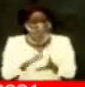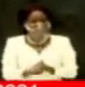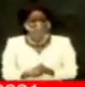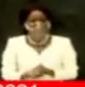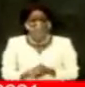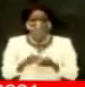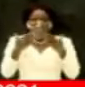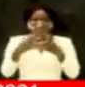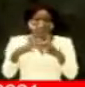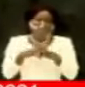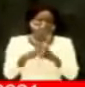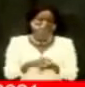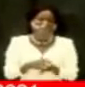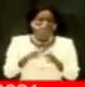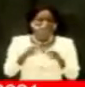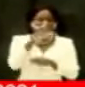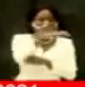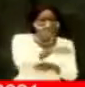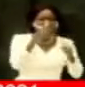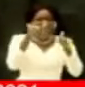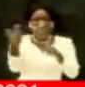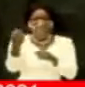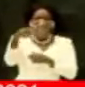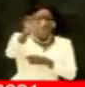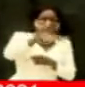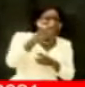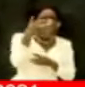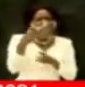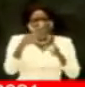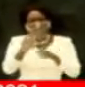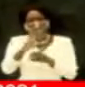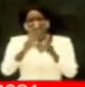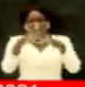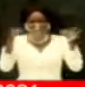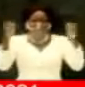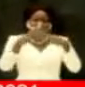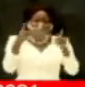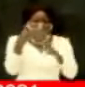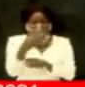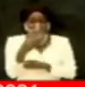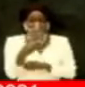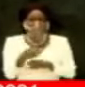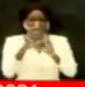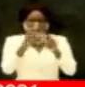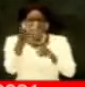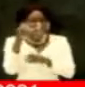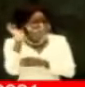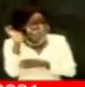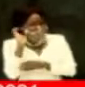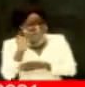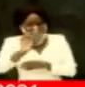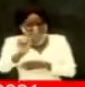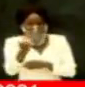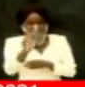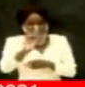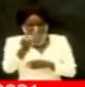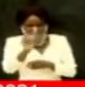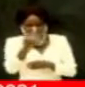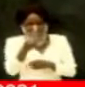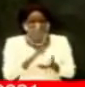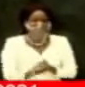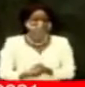mkutu onera, kumaso makamaka, amene mkutu vera madzula ano. Nkhani yaka temeradi, inambiga, kumaso ikuenda bwino